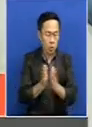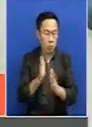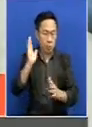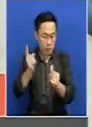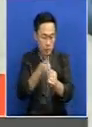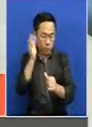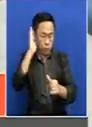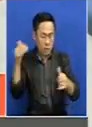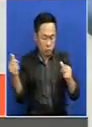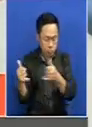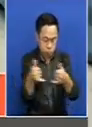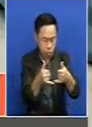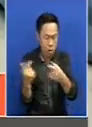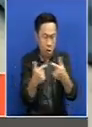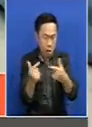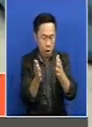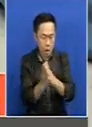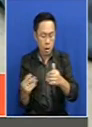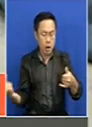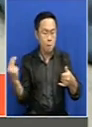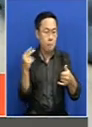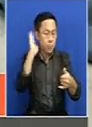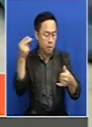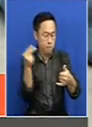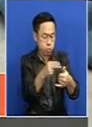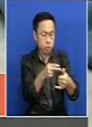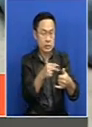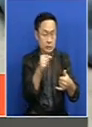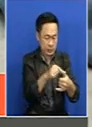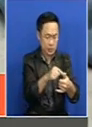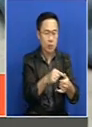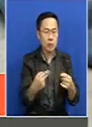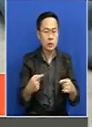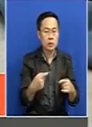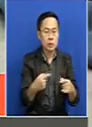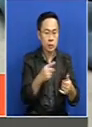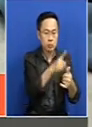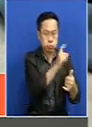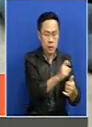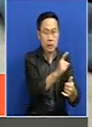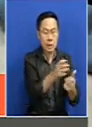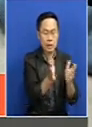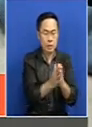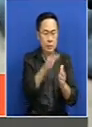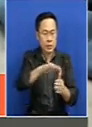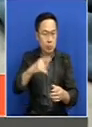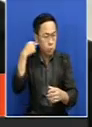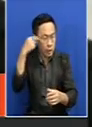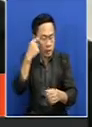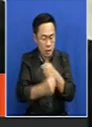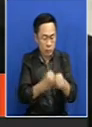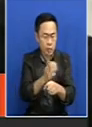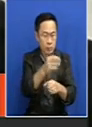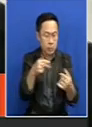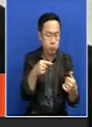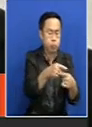หนึ่งไปเที่ยวที่ห้างด้วยก็เลยถูกลูกหลงเข้าไปที่ปลายคางนี่แหละค่ะแต่ว่าคนที่อยู่แถวนั้นเขาก็พาไปส่งโรงพยาบาลต